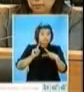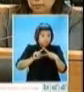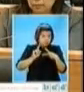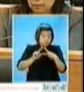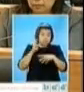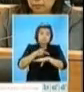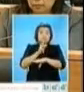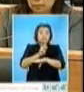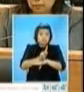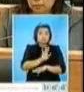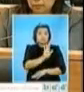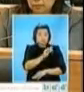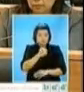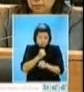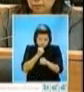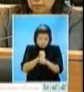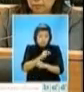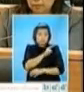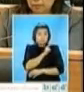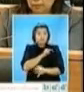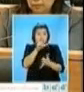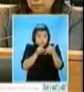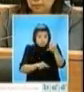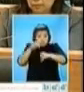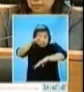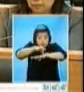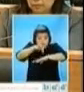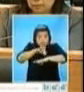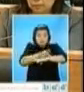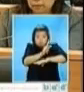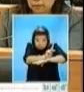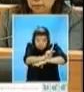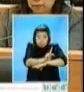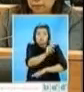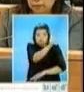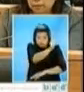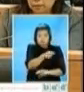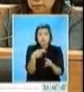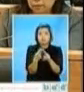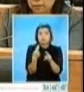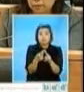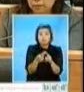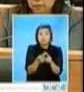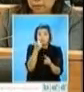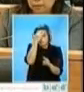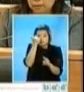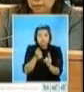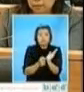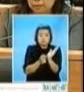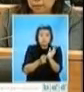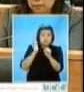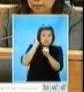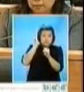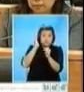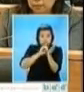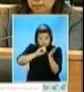ธานยังจะทำหน้าที่นี้ต่อไปท่านประธานต้องไปถอนชื่อออกจากการเสนอญัตติ